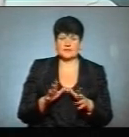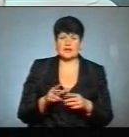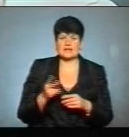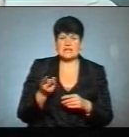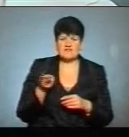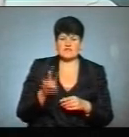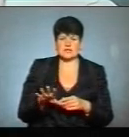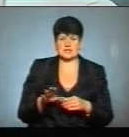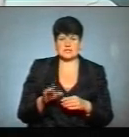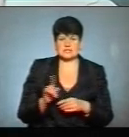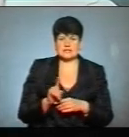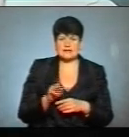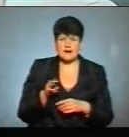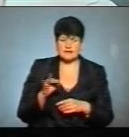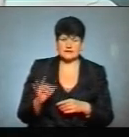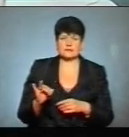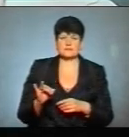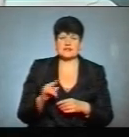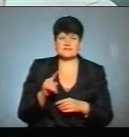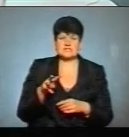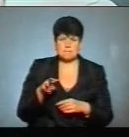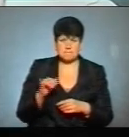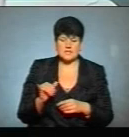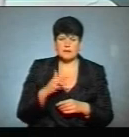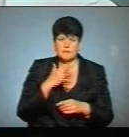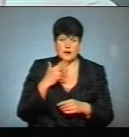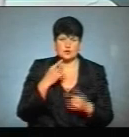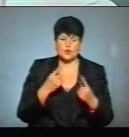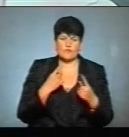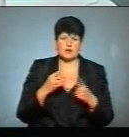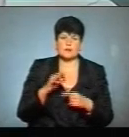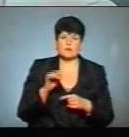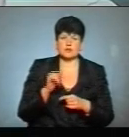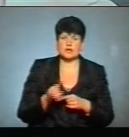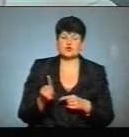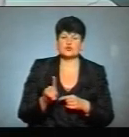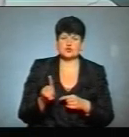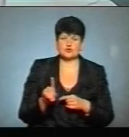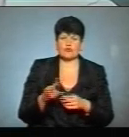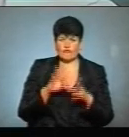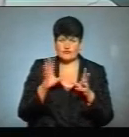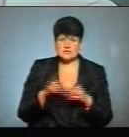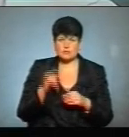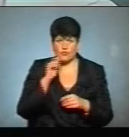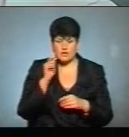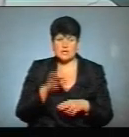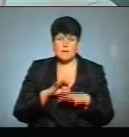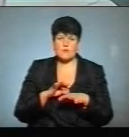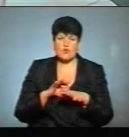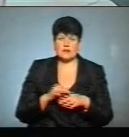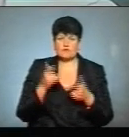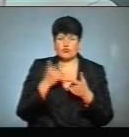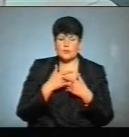стандарти. І в ЗМІ багато говорилося про те, що в цілому по країні проводились такі